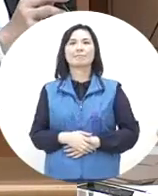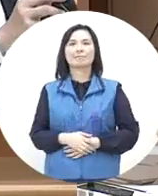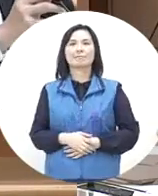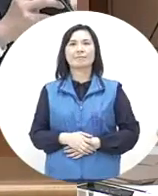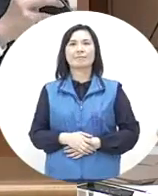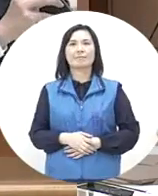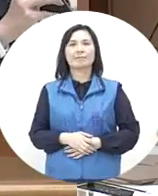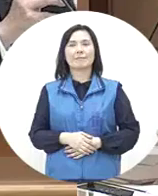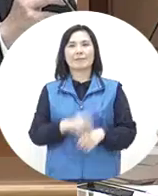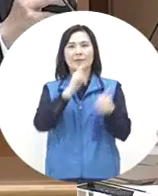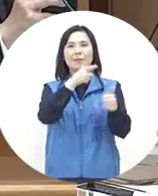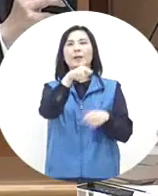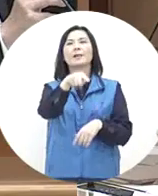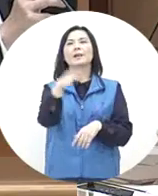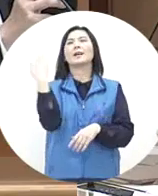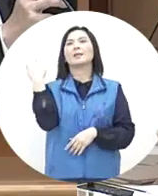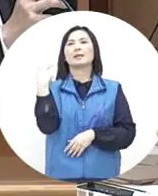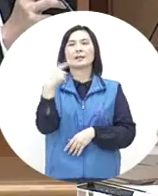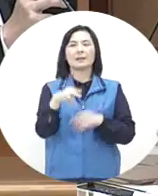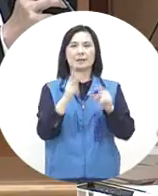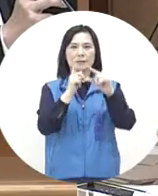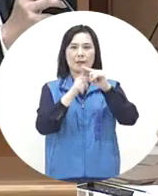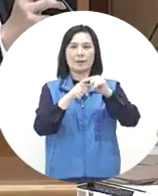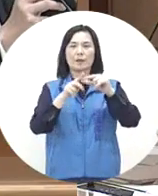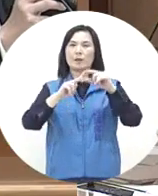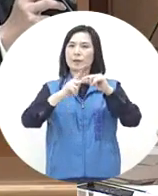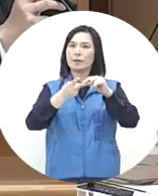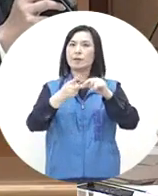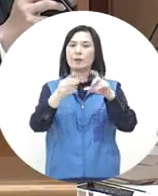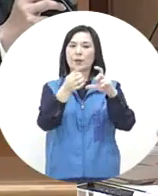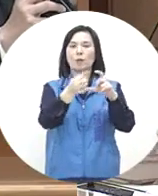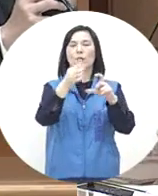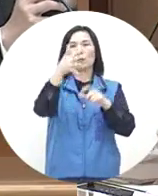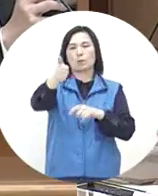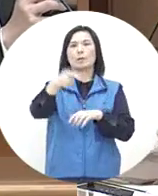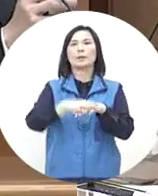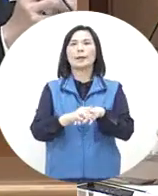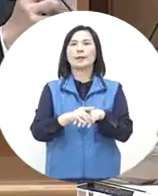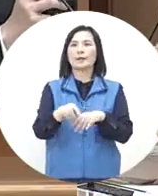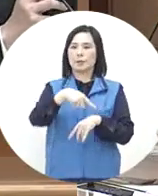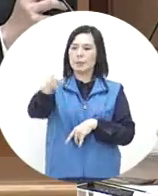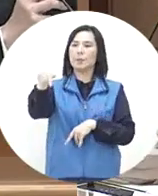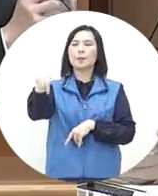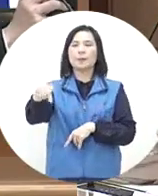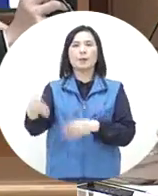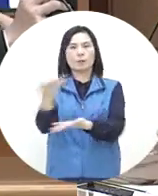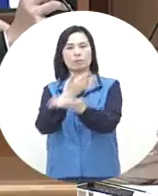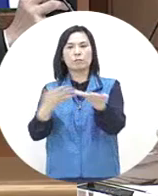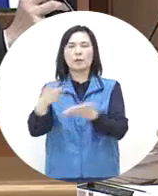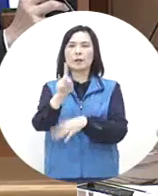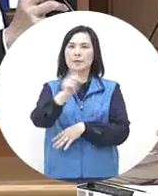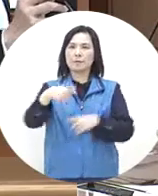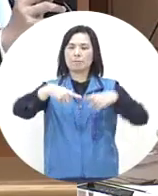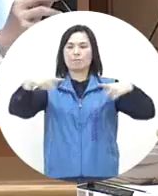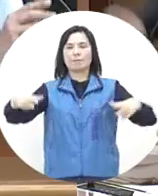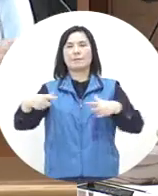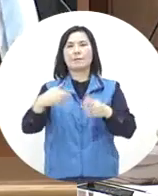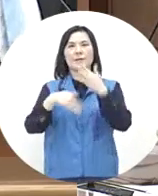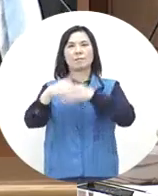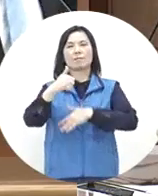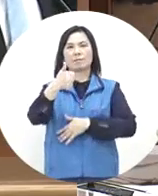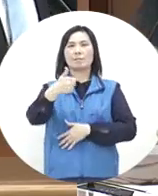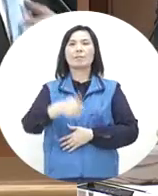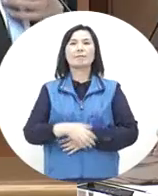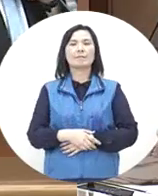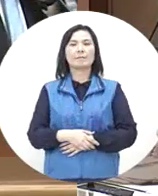正做个综合区长嘛，了解怎么样去沟通，让它可以办得更好。我会请科技长去想一想，看怎么做。好， 高雅局长，局长